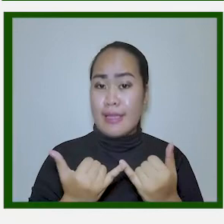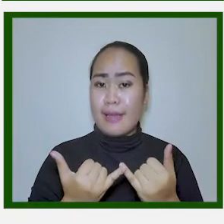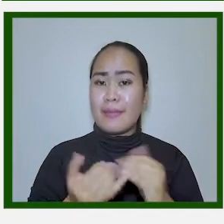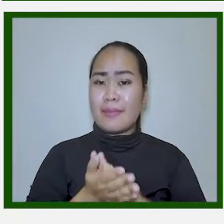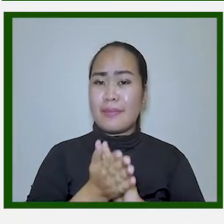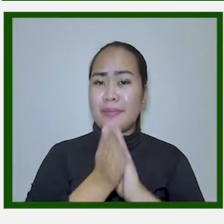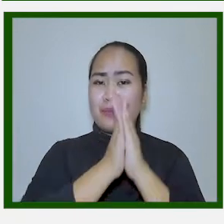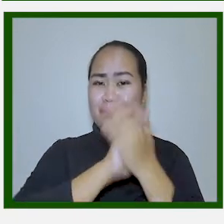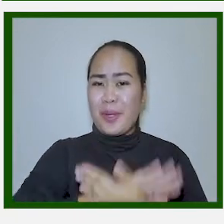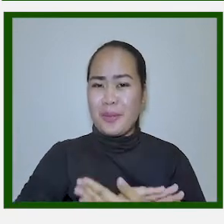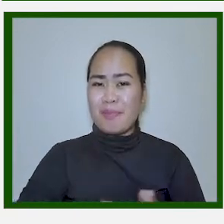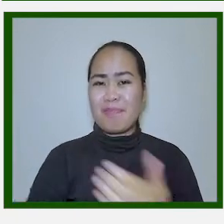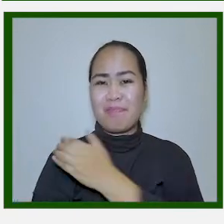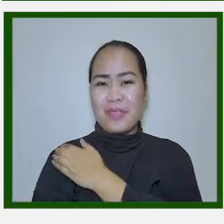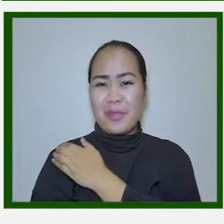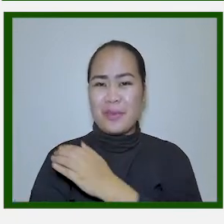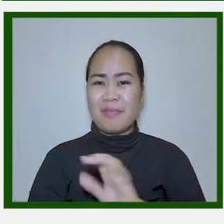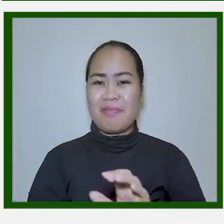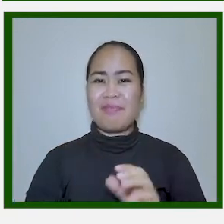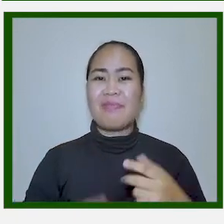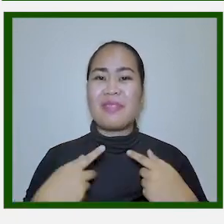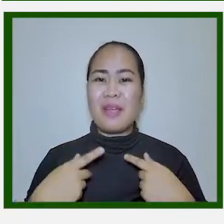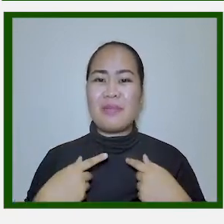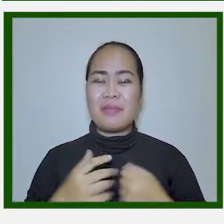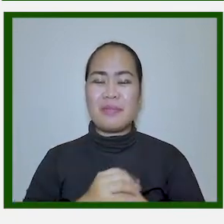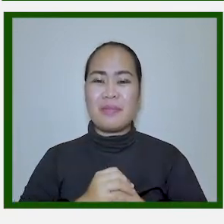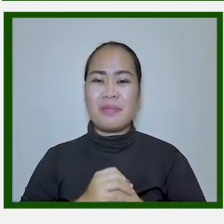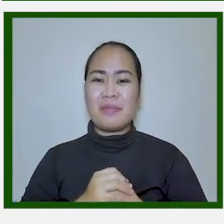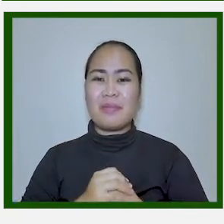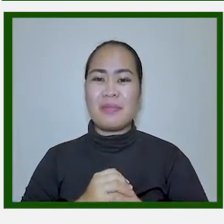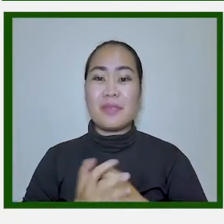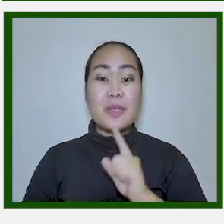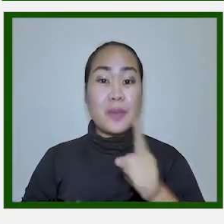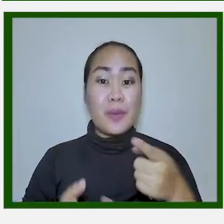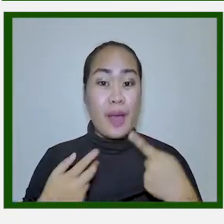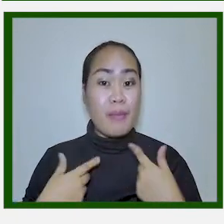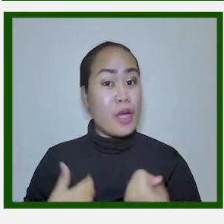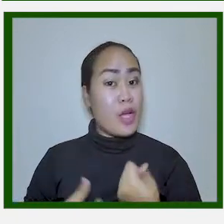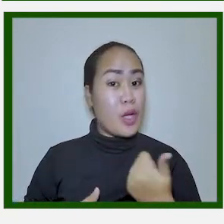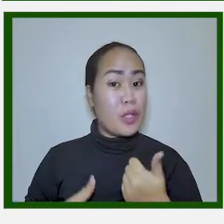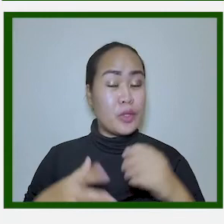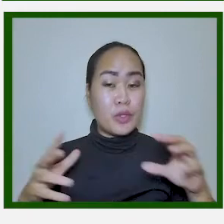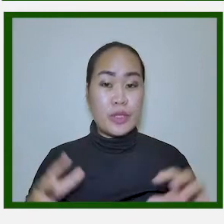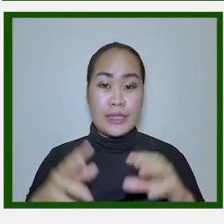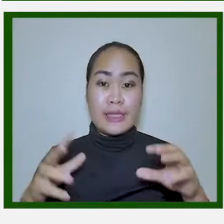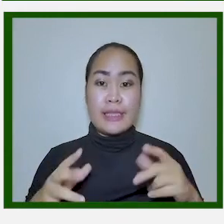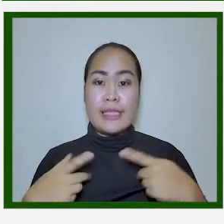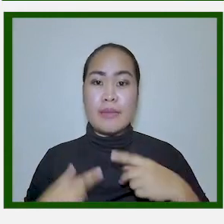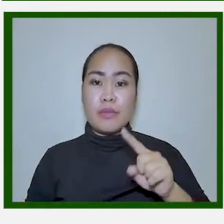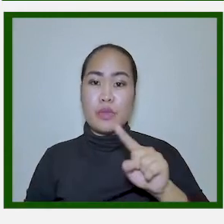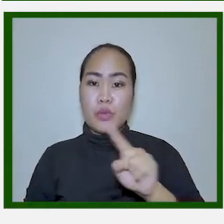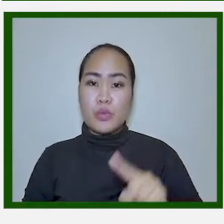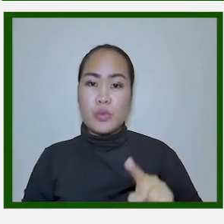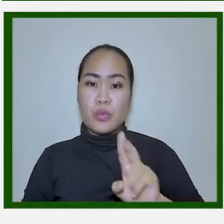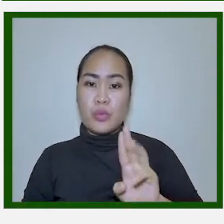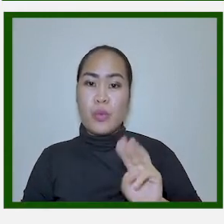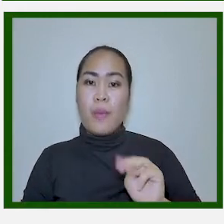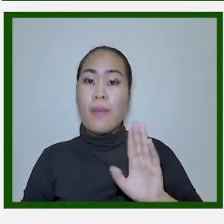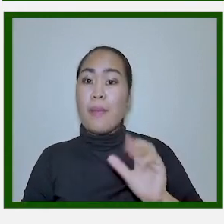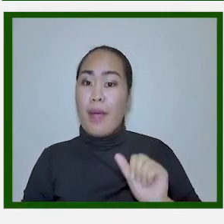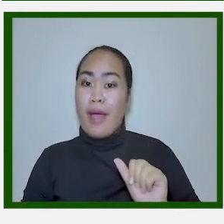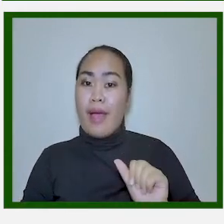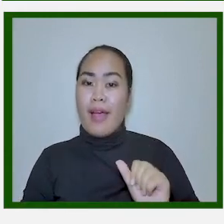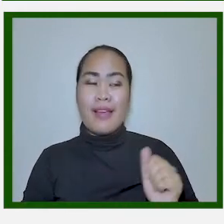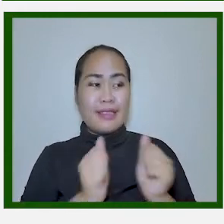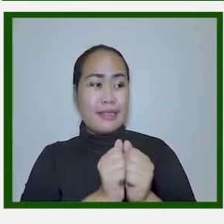cleanup drive pa sila, magkakaroon din ng Zumba, no, kasama si ano diyan, si Ate Annalyn, no, sa